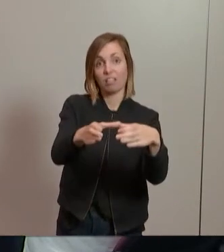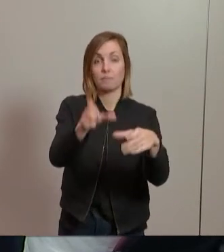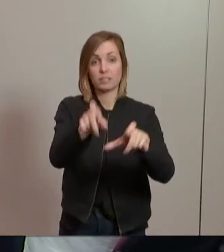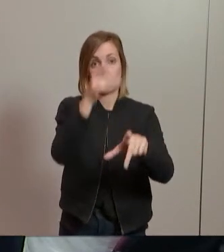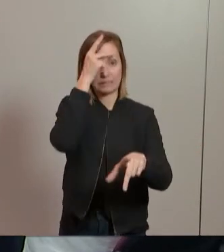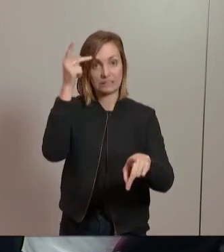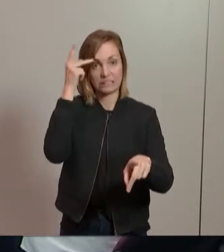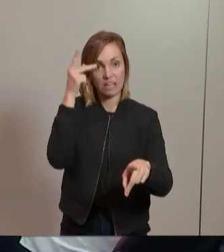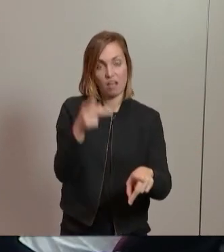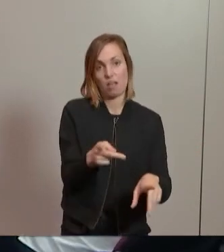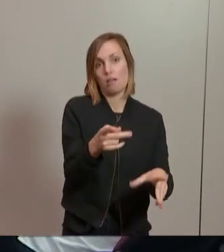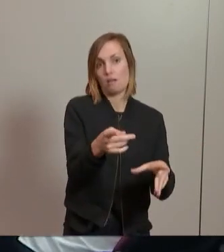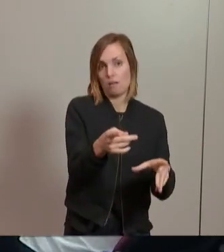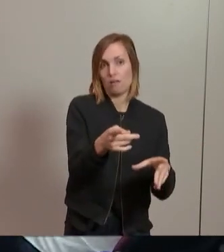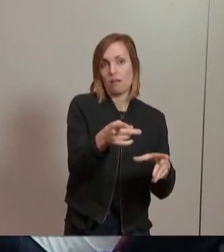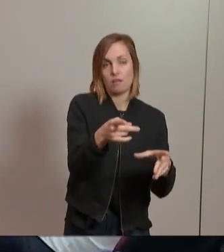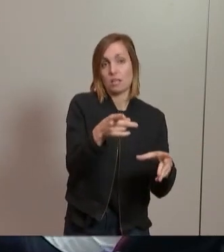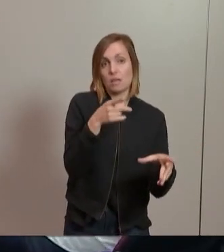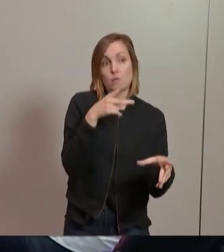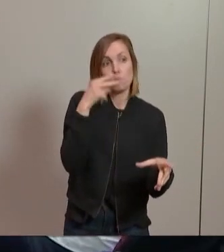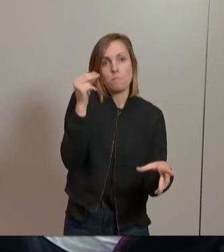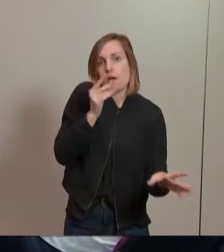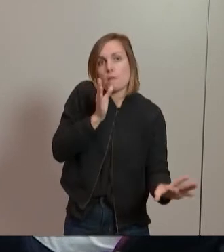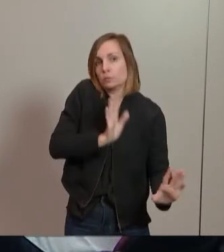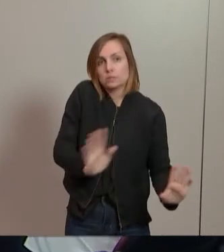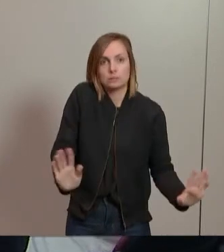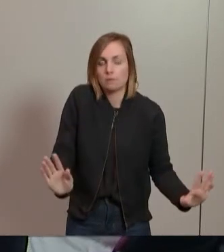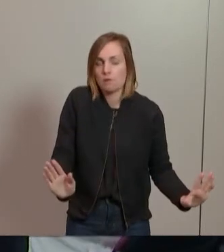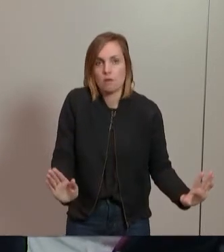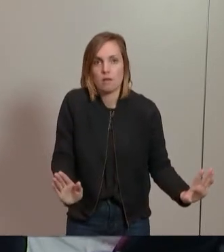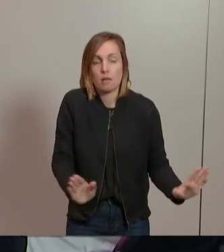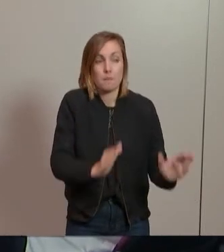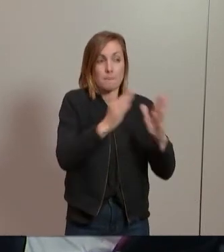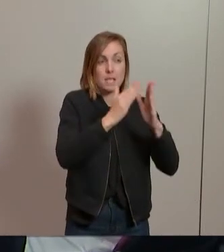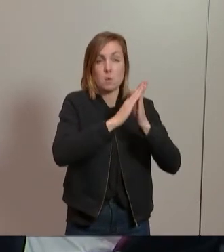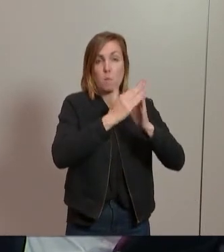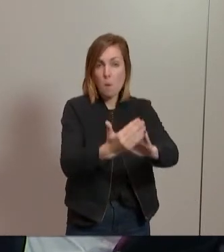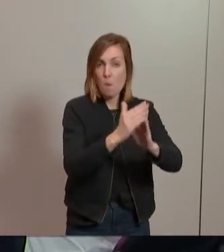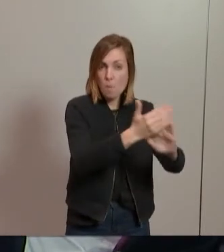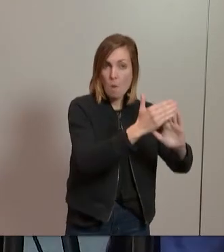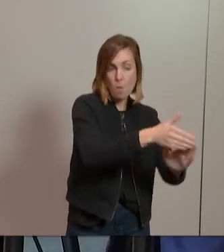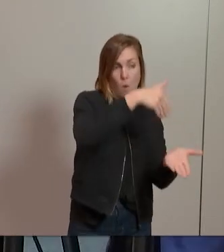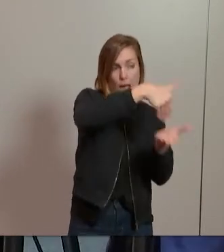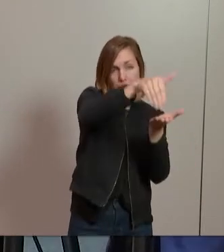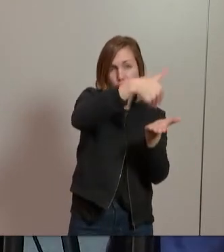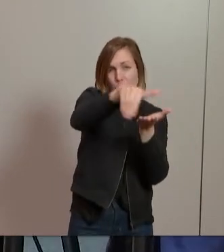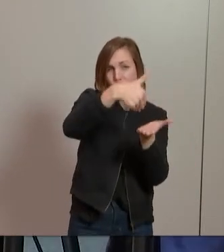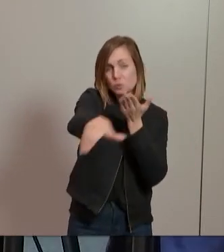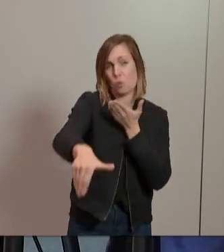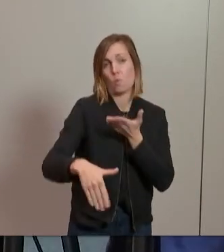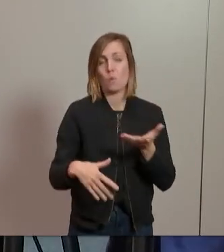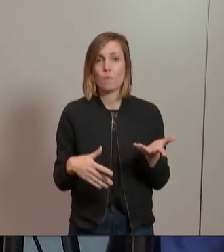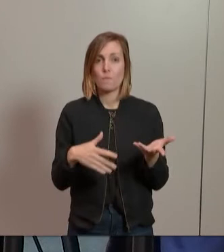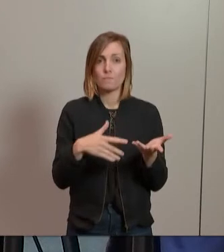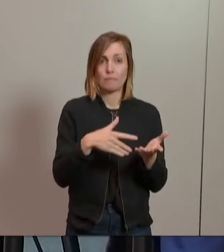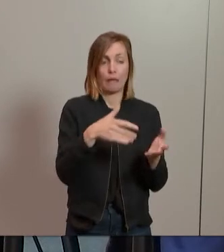Jérusalem est diversifiée et inhumaine. Démolition de maisons, expulsion,